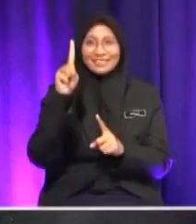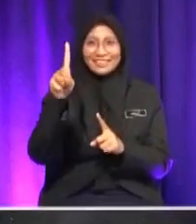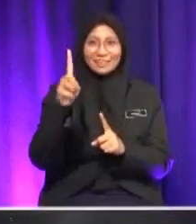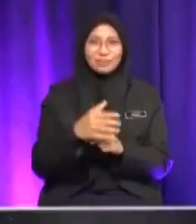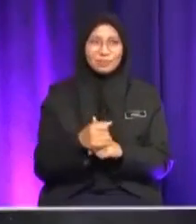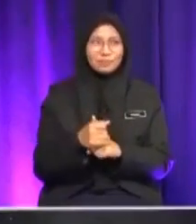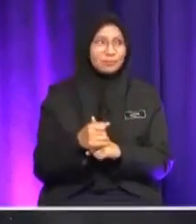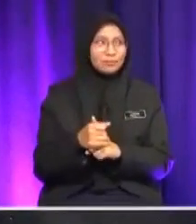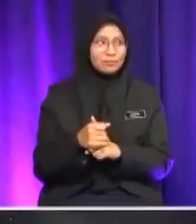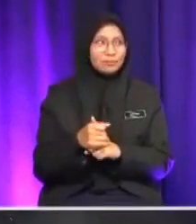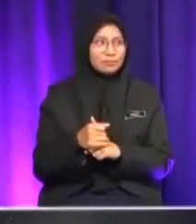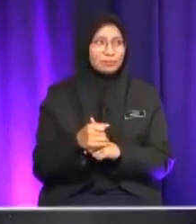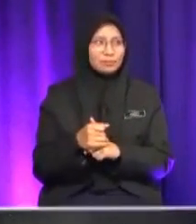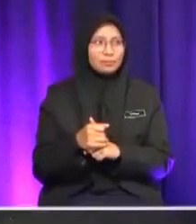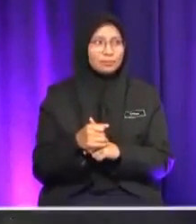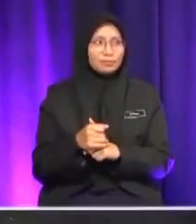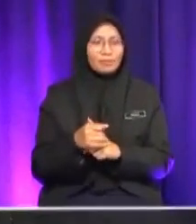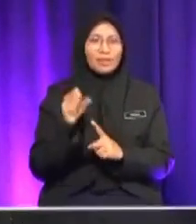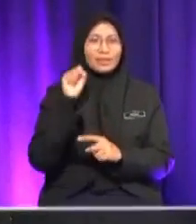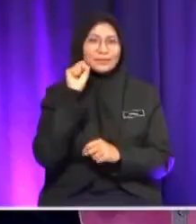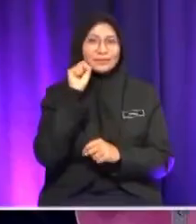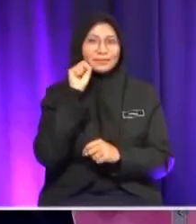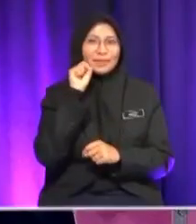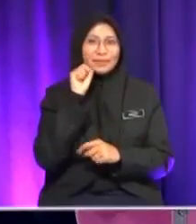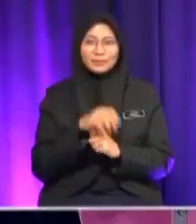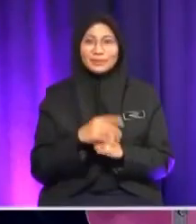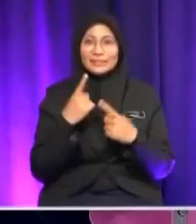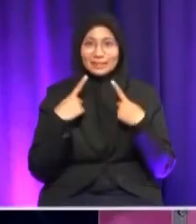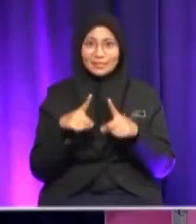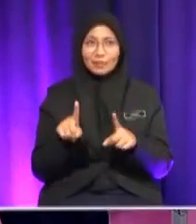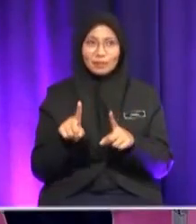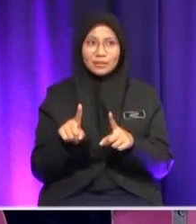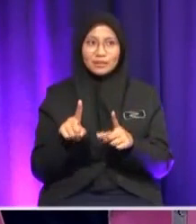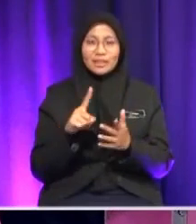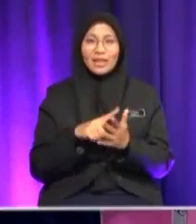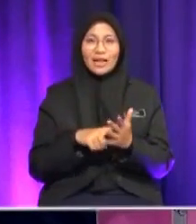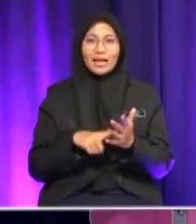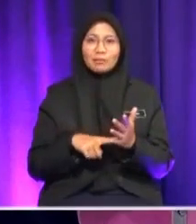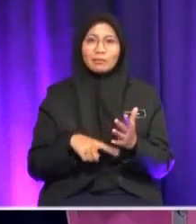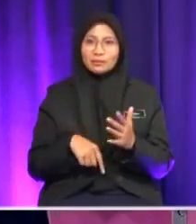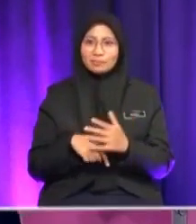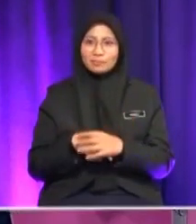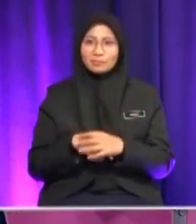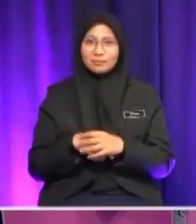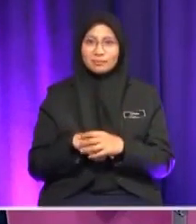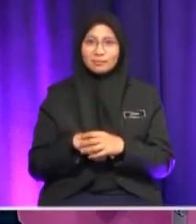yang kedua, Subhanu pula. Selain daripada sikap boros, okey, apa pula jawapan Subhanu?